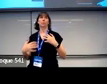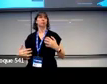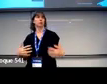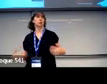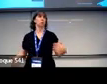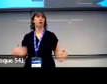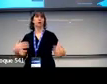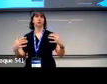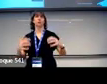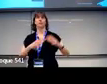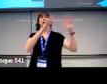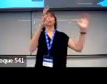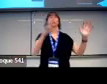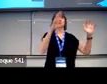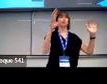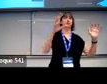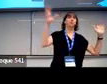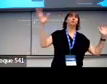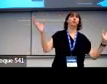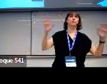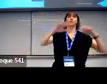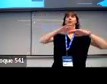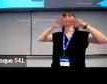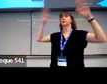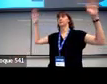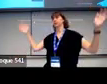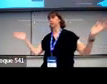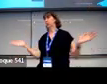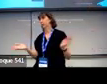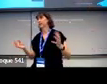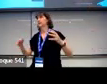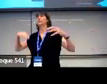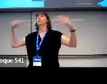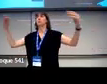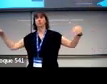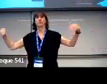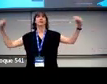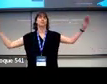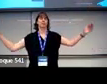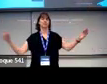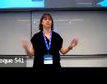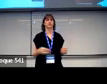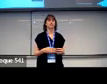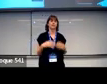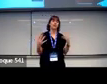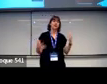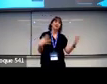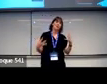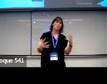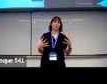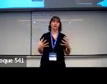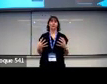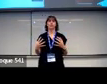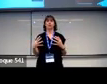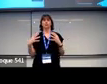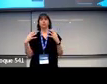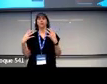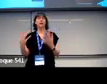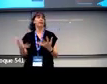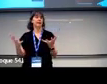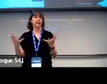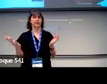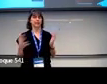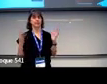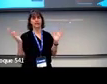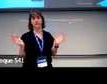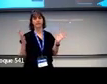nos poumons fonctionnent, nos reins, tout ça. Puis l'éco-physiologie évolutive, c'est vraiment de mettre ça dans un contexte d'évolution des adaptations des espèces. Il n'y a pas vraiment de livre là-dessus,